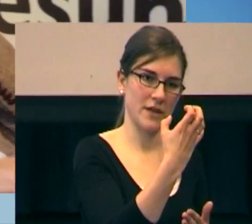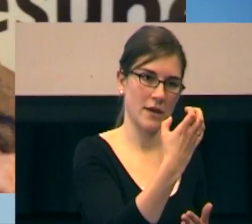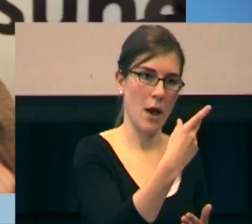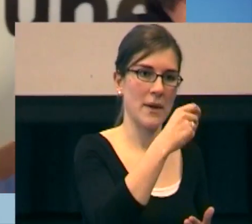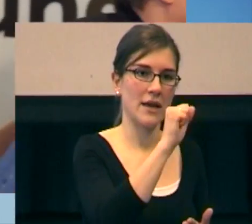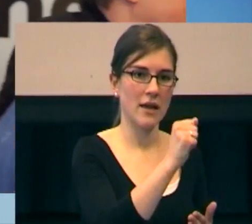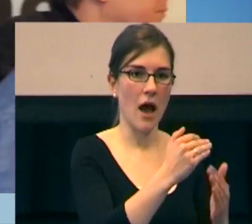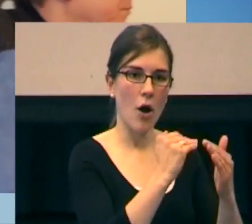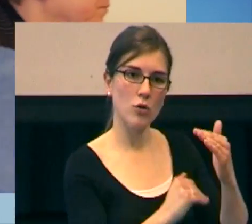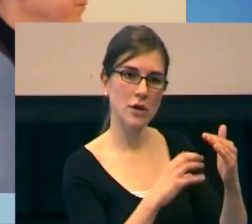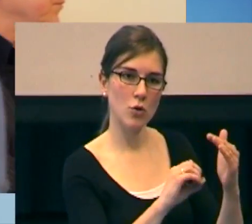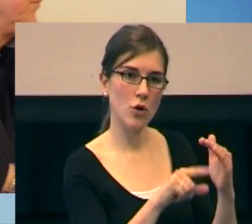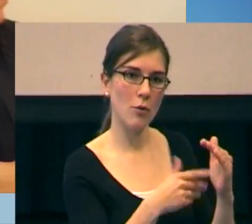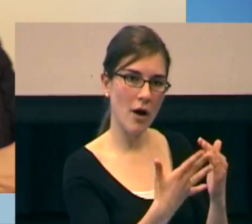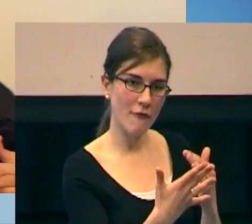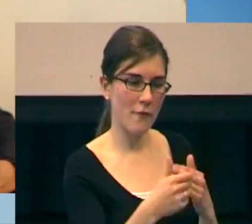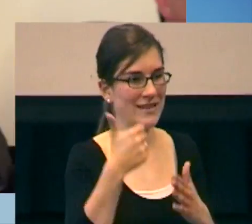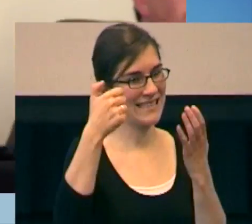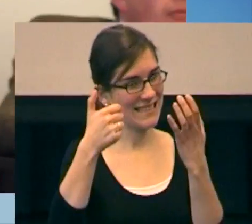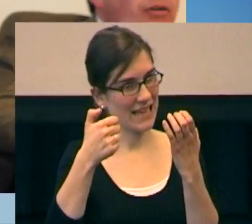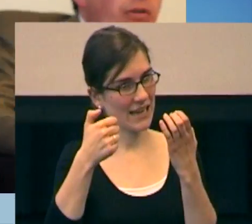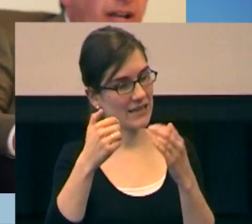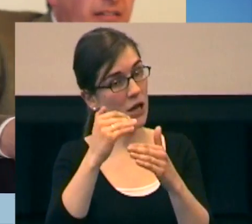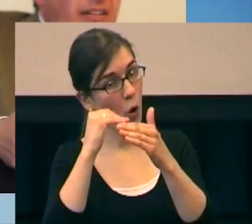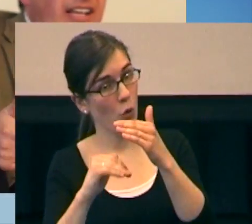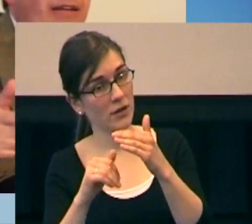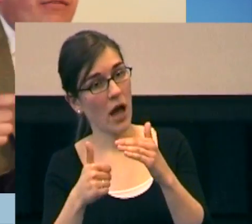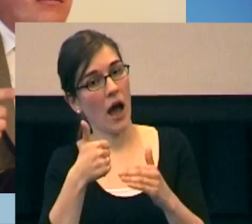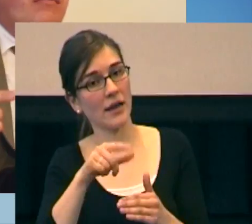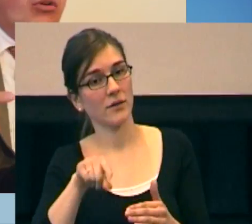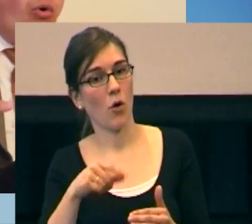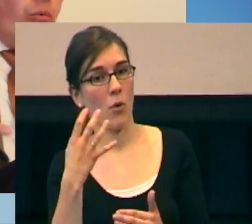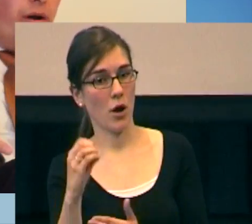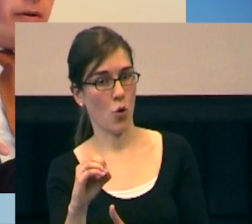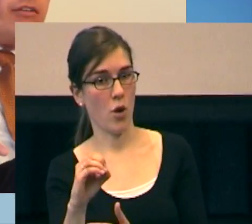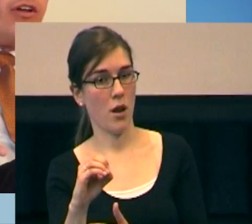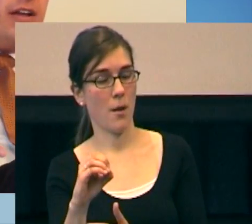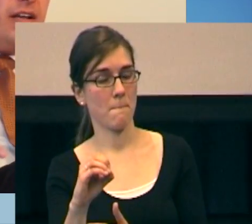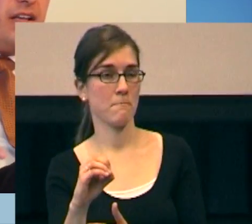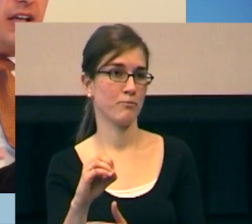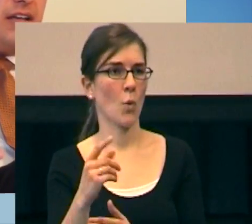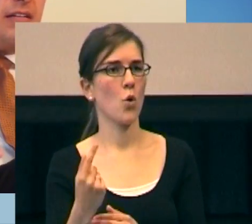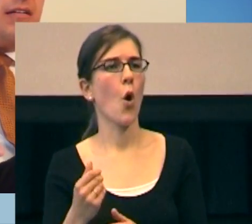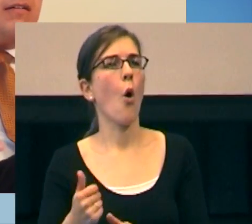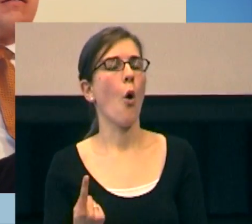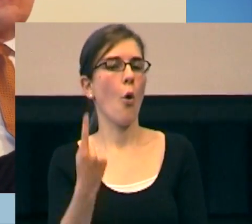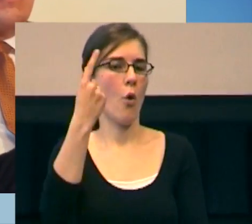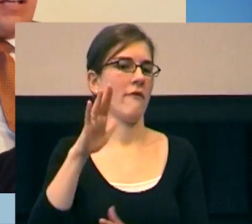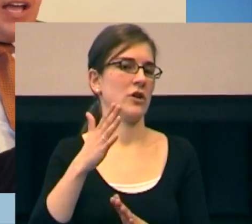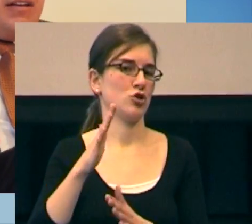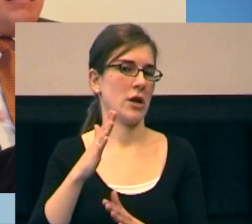im Alter von 60 ein PSA Wert unter 1,0 hat wird mit hoher Wahrscheinlichkeit